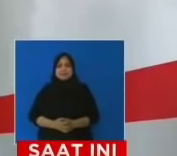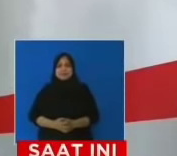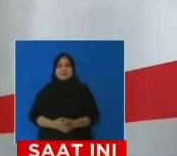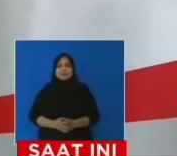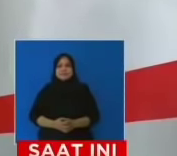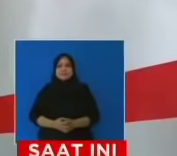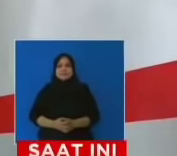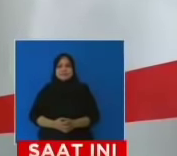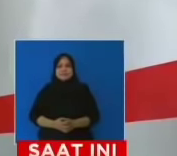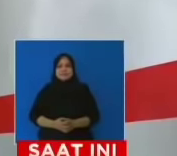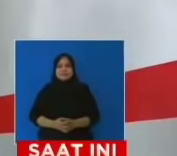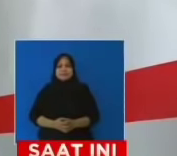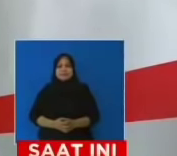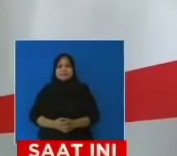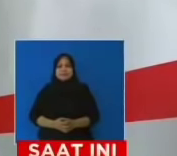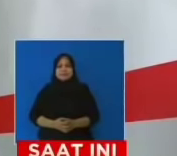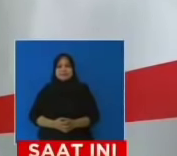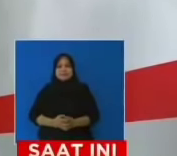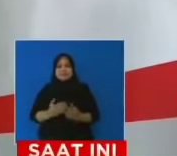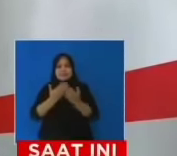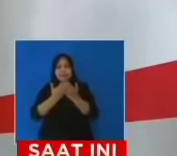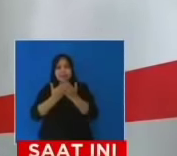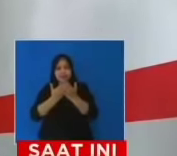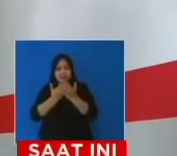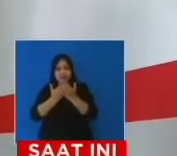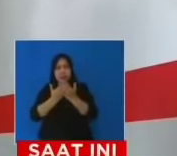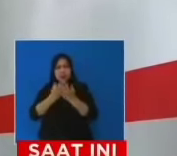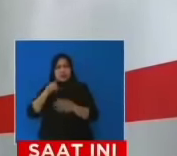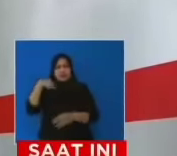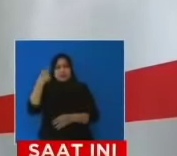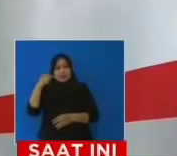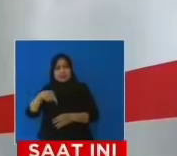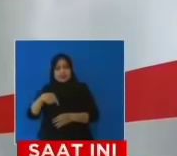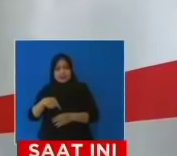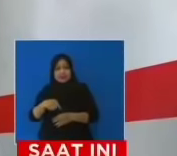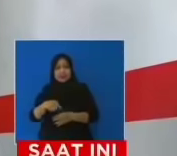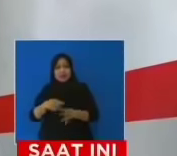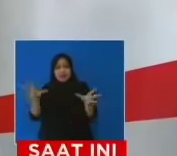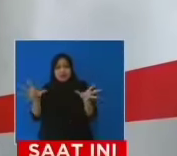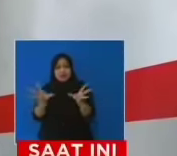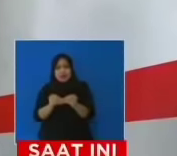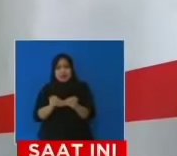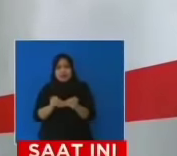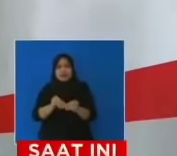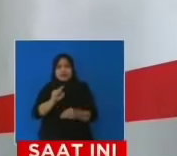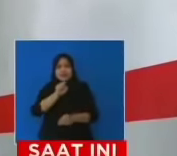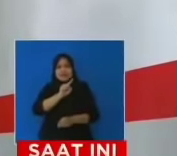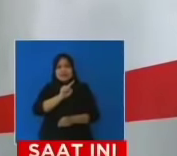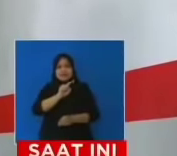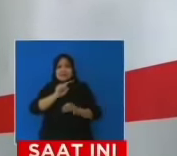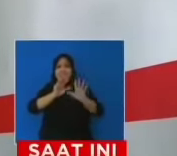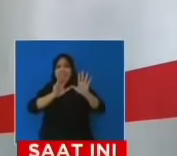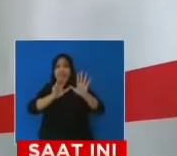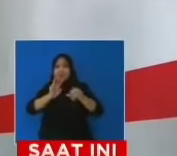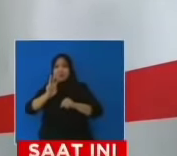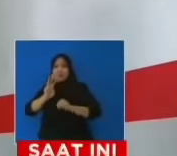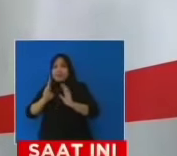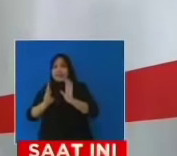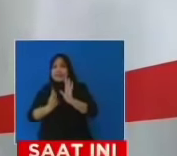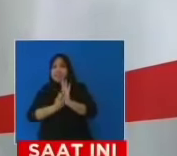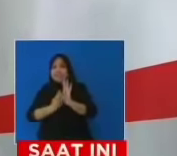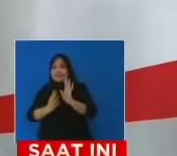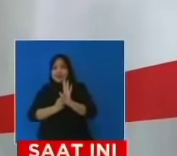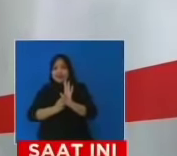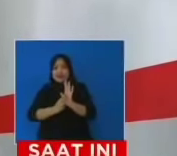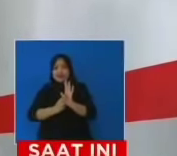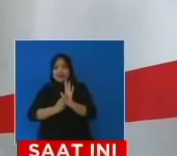bersyukur bahwa hari ini sudah terhimpun lebih dari 193 miliar rupiah